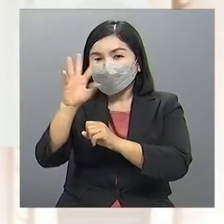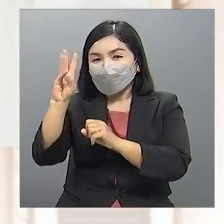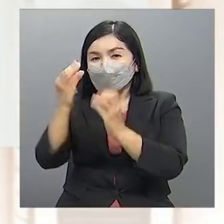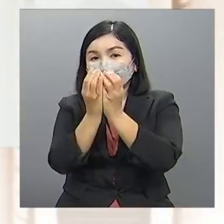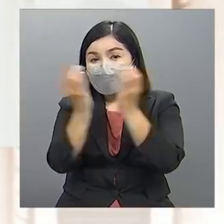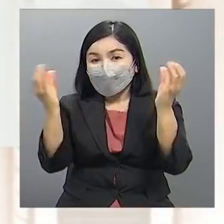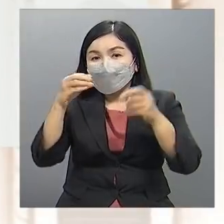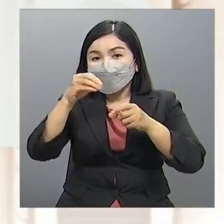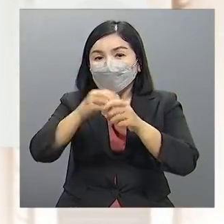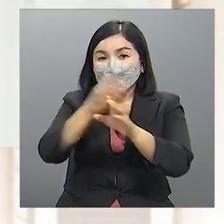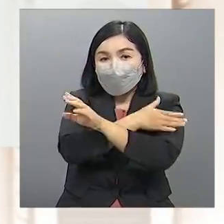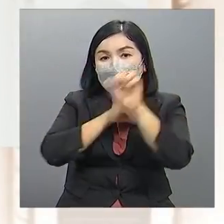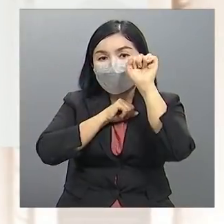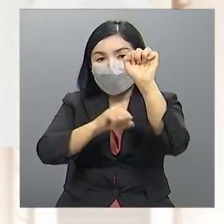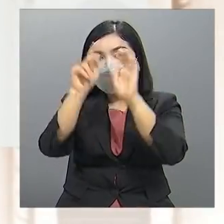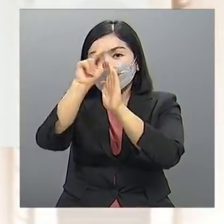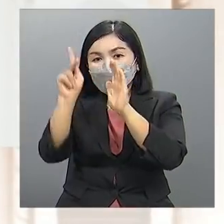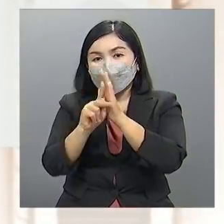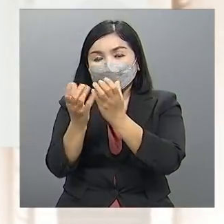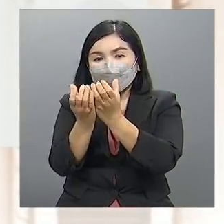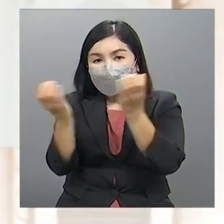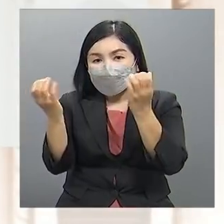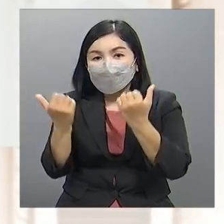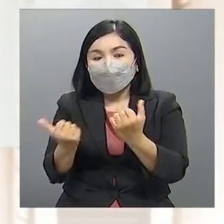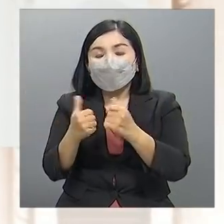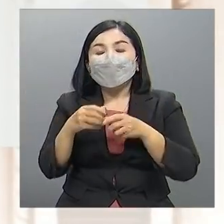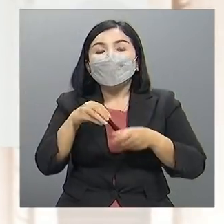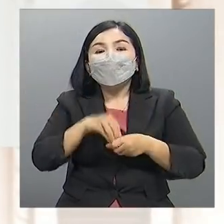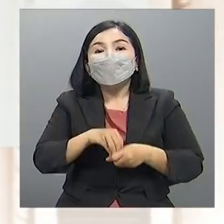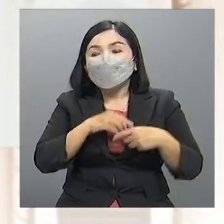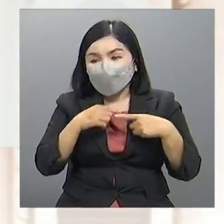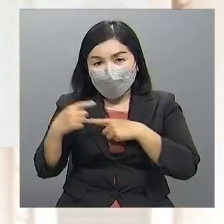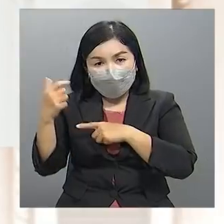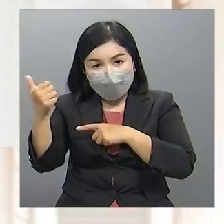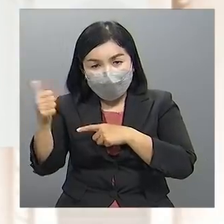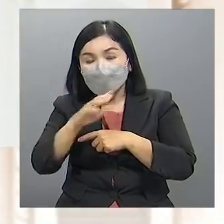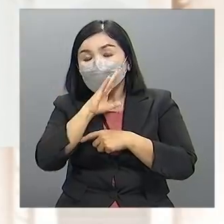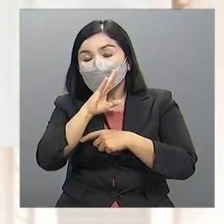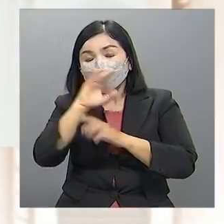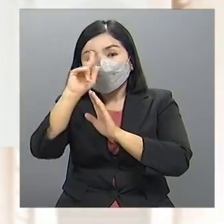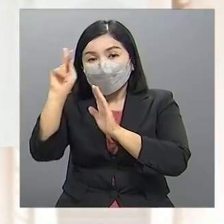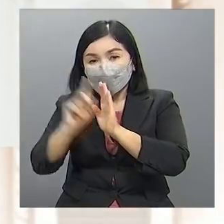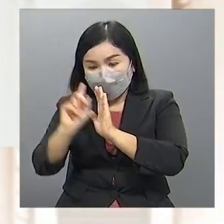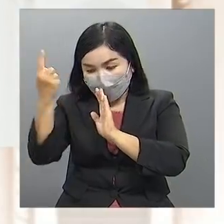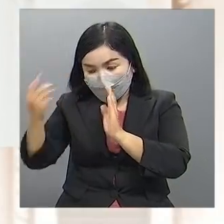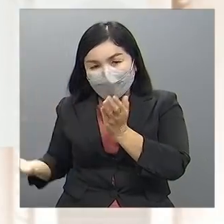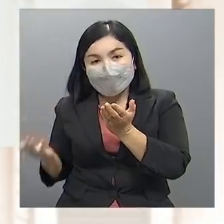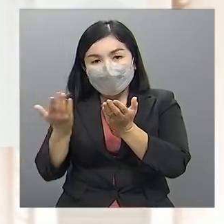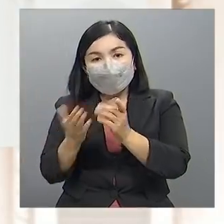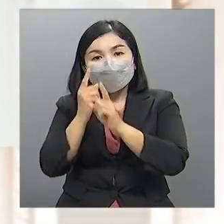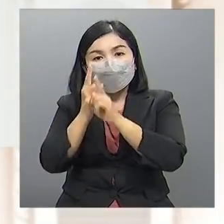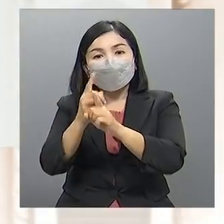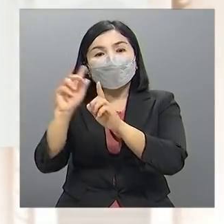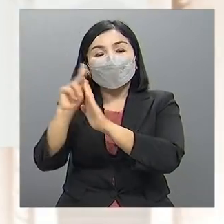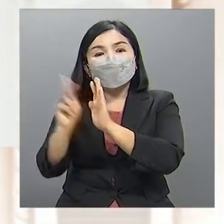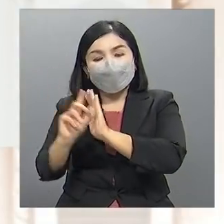ใช้รัฐธรรมนูญฉบับนี้ให้ปฏิบัติหน้าที่ต่อไปและเมื่อมีกฎหมายลูกให้เป็นไปตามกฎหมายนั้นถ้ายัง